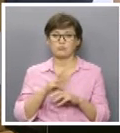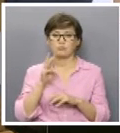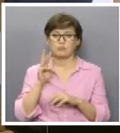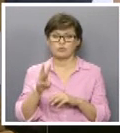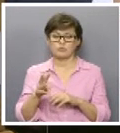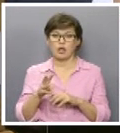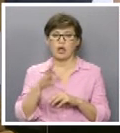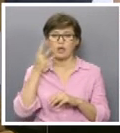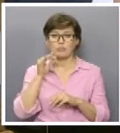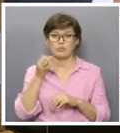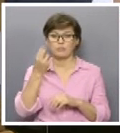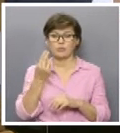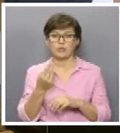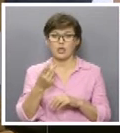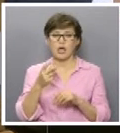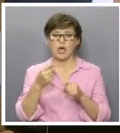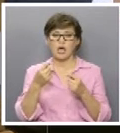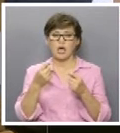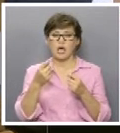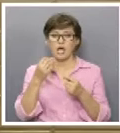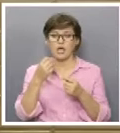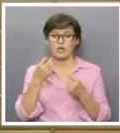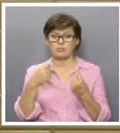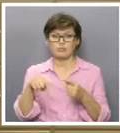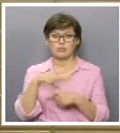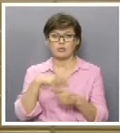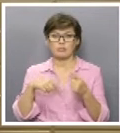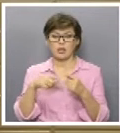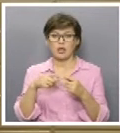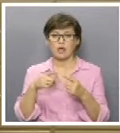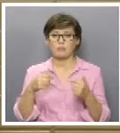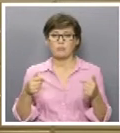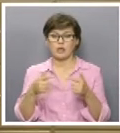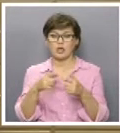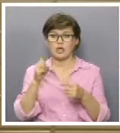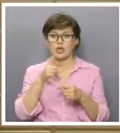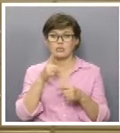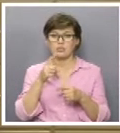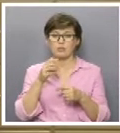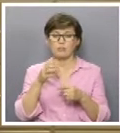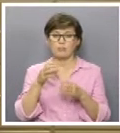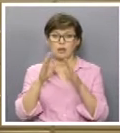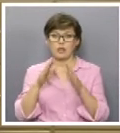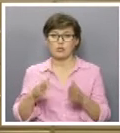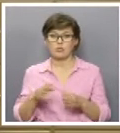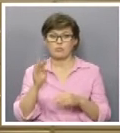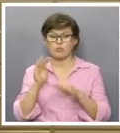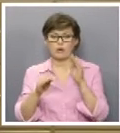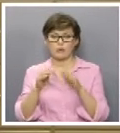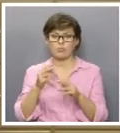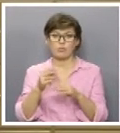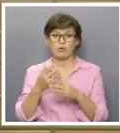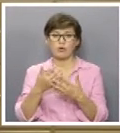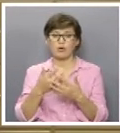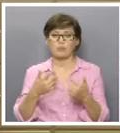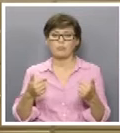үшін Алматы әлеуметтік кәсіпкерлік корпорациясы және мына газ болон құрылғысының кәсіпқойлары деп аталатын қауымдастықпен